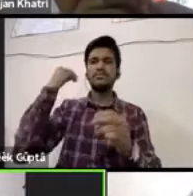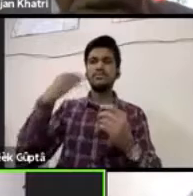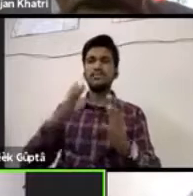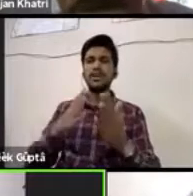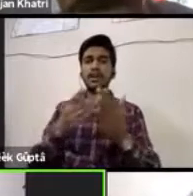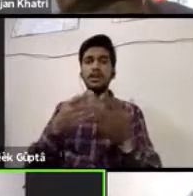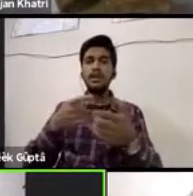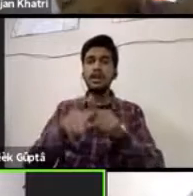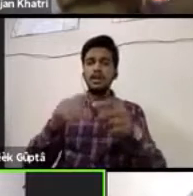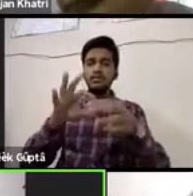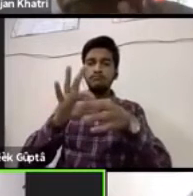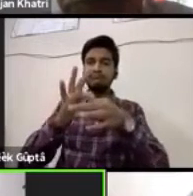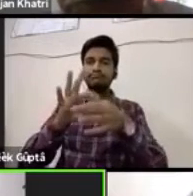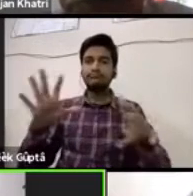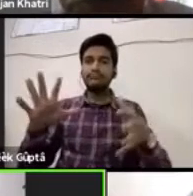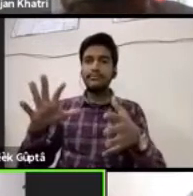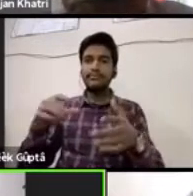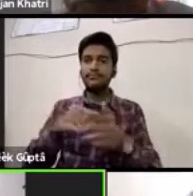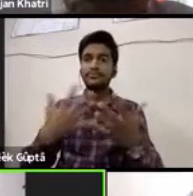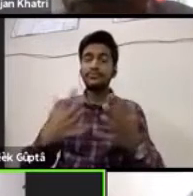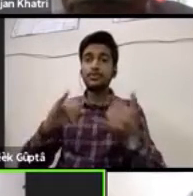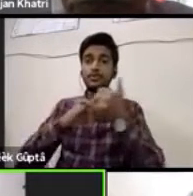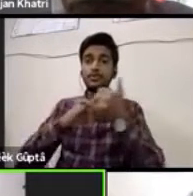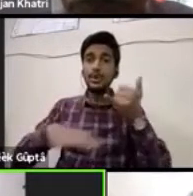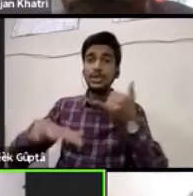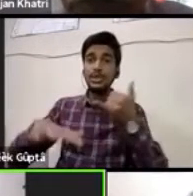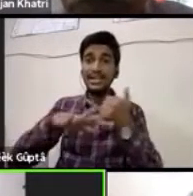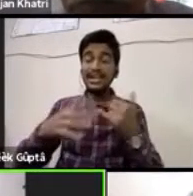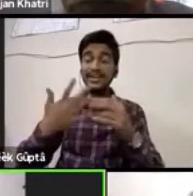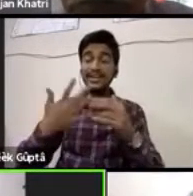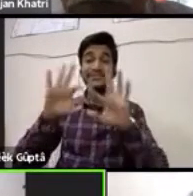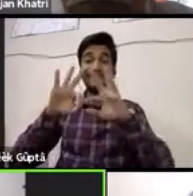कर देते हैं उनको सोसाइटी से, वो घर में